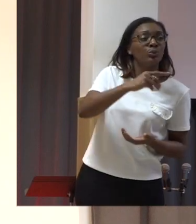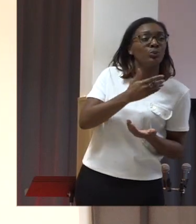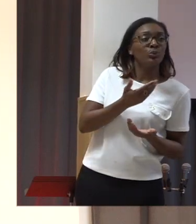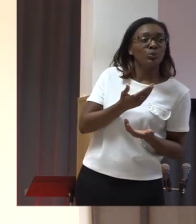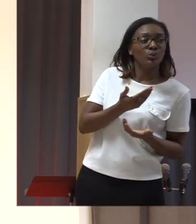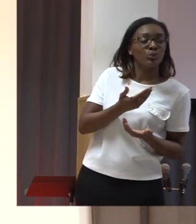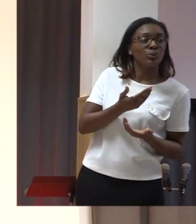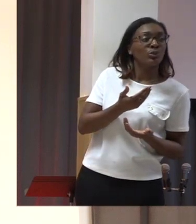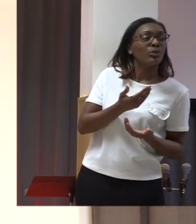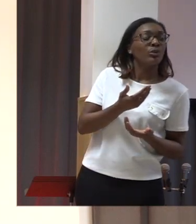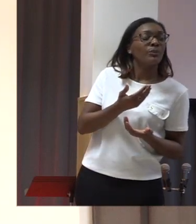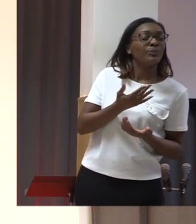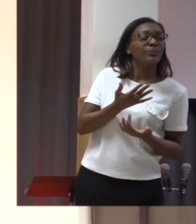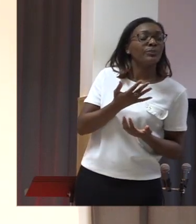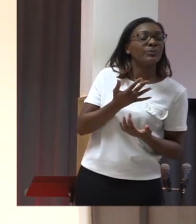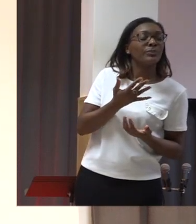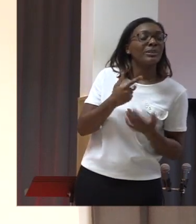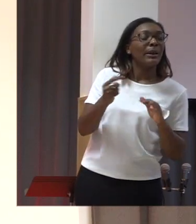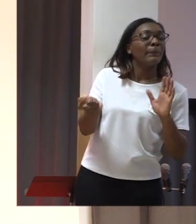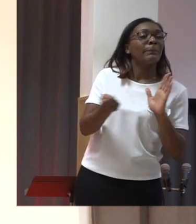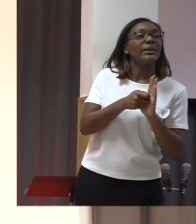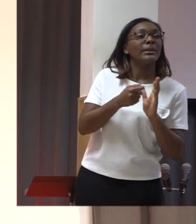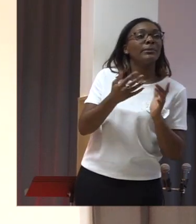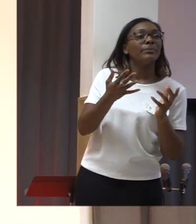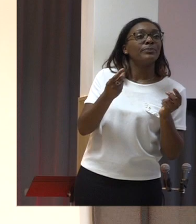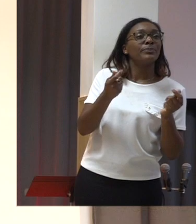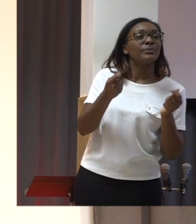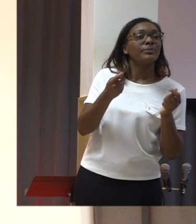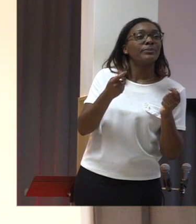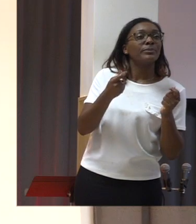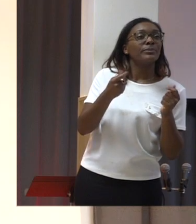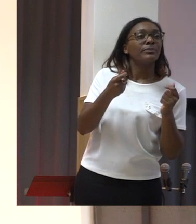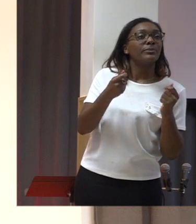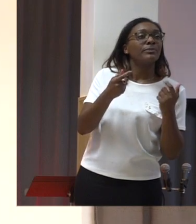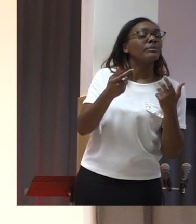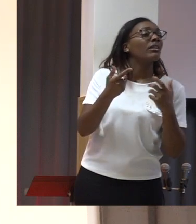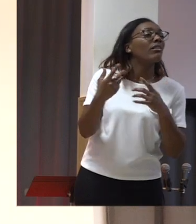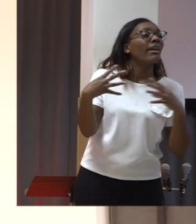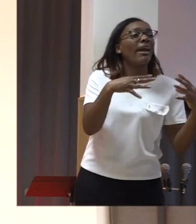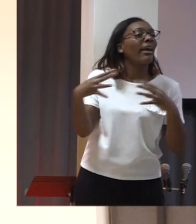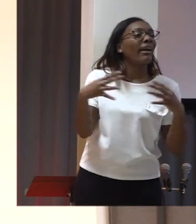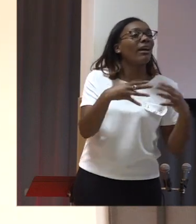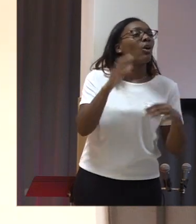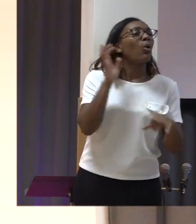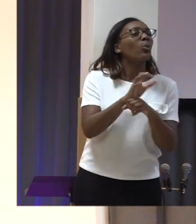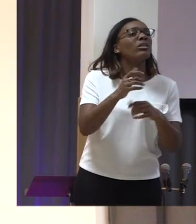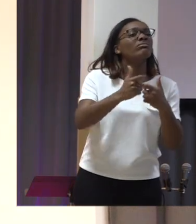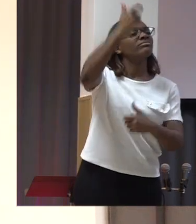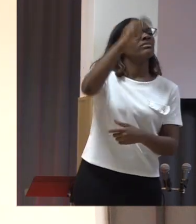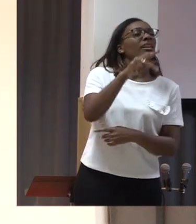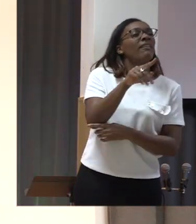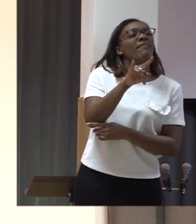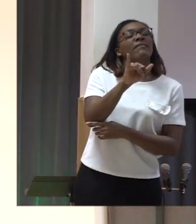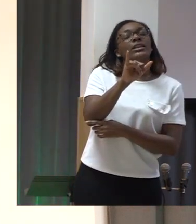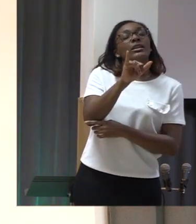lors de l'épisode de la victoire, donc ils entament une guerre contre les Philistins. Ils